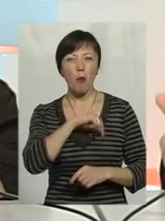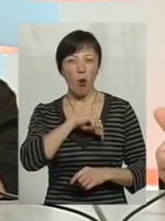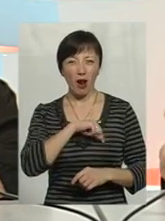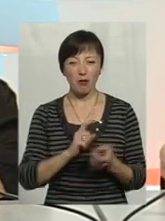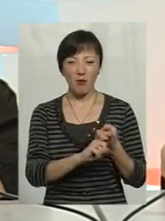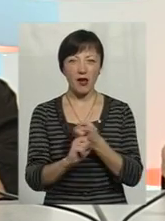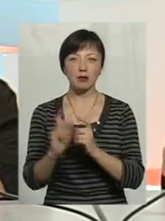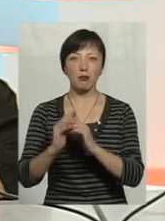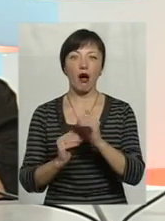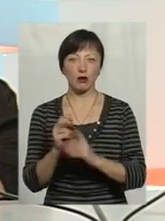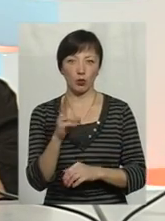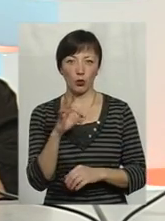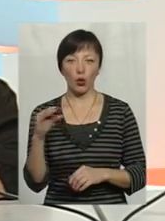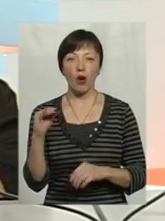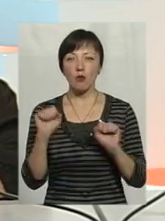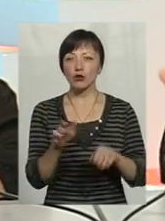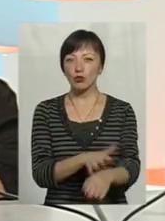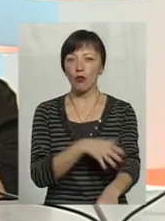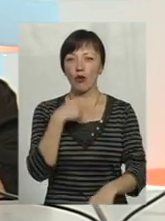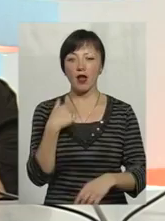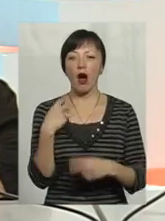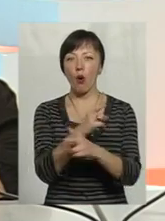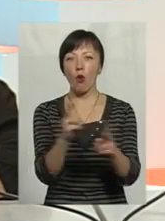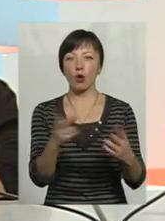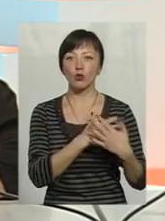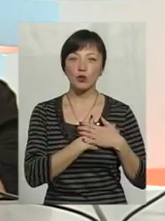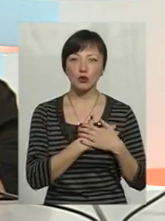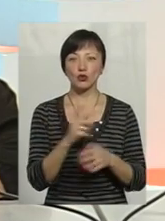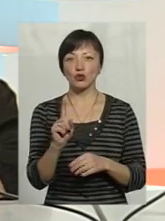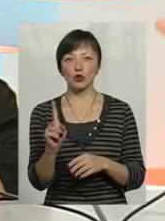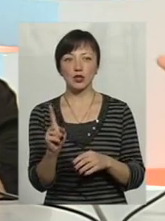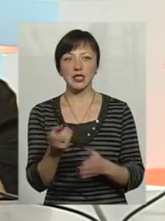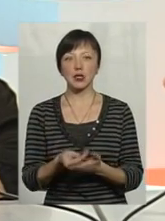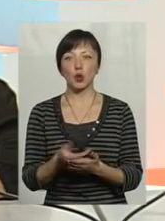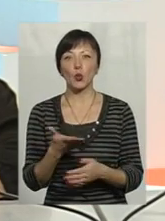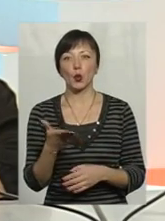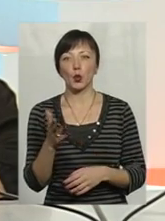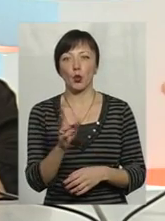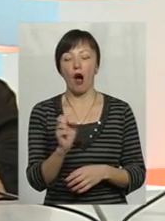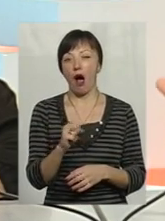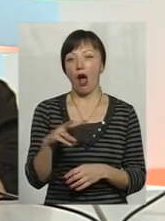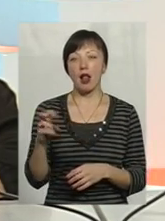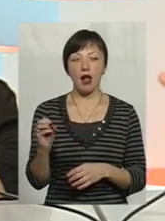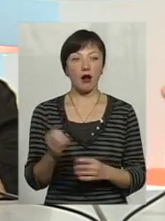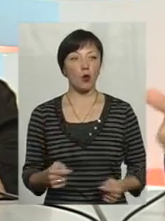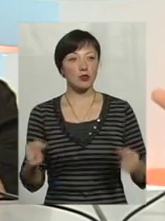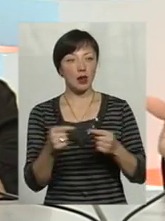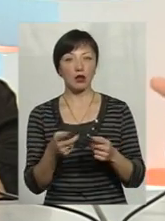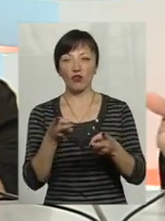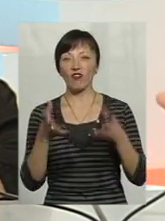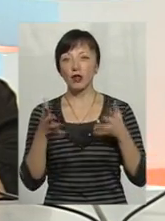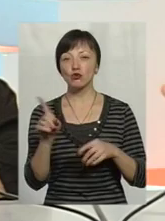пов'язана з практикою. Можна довго говорити, що я когось люблю, чи я щось там ціную, але конкретно це видно з